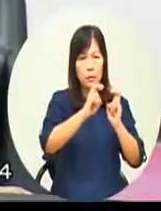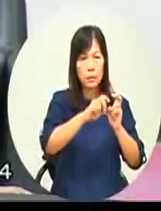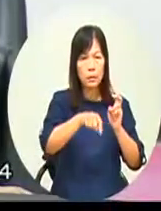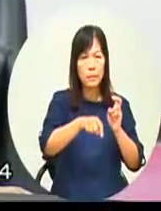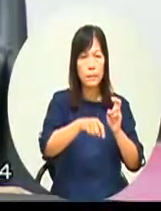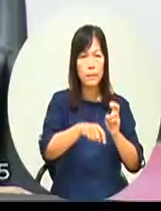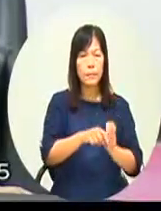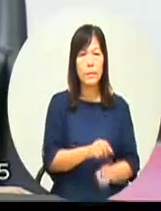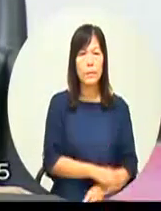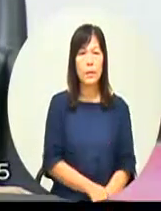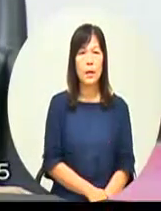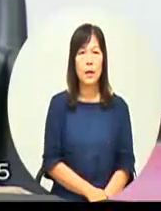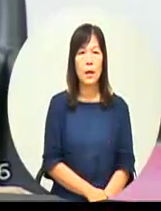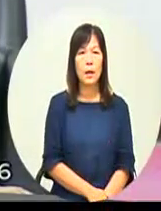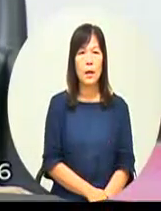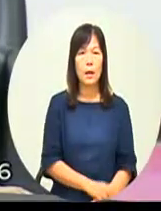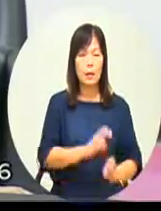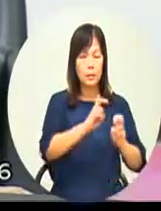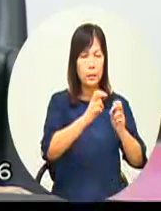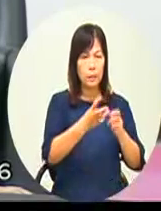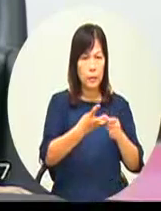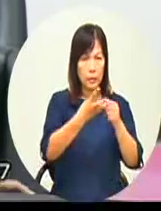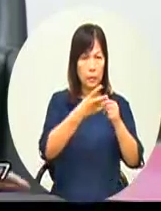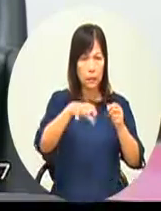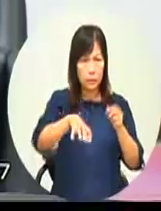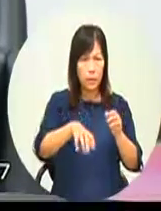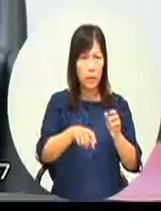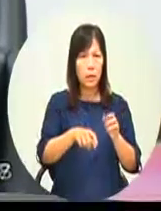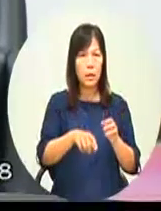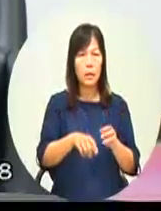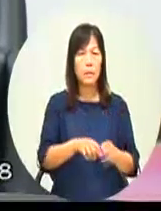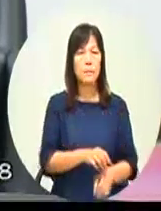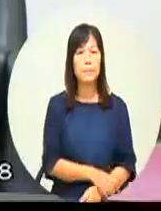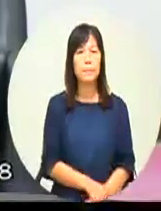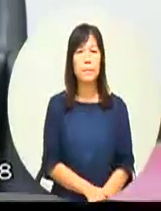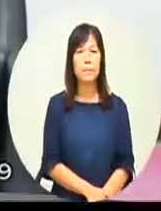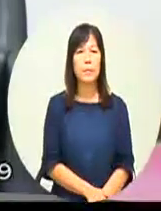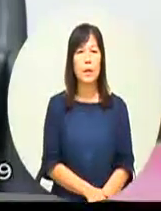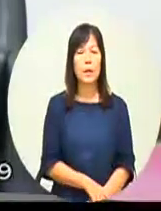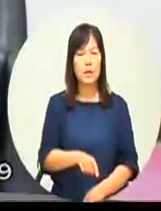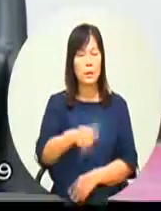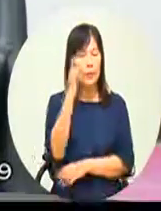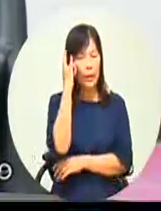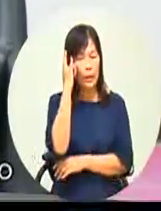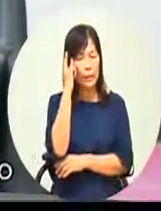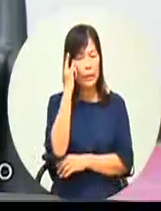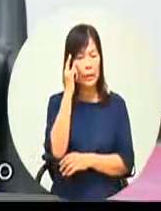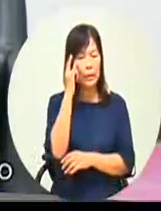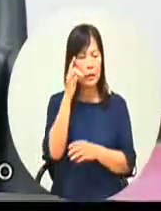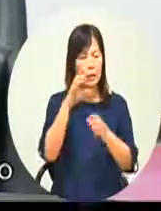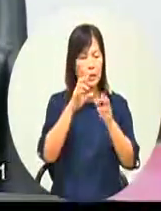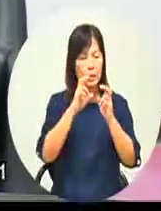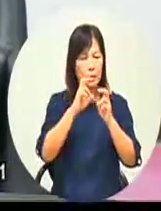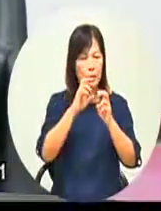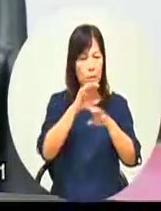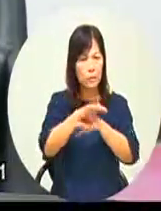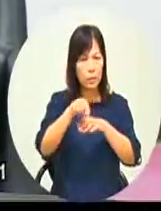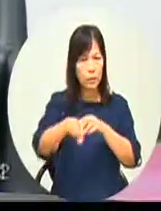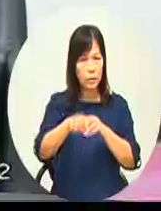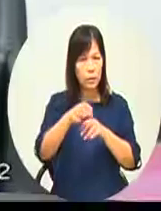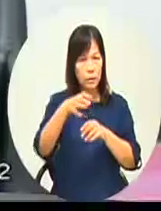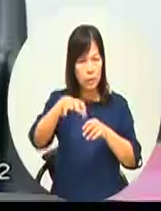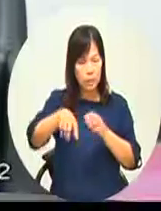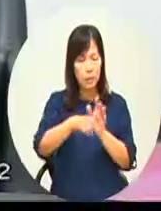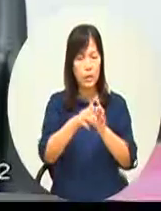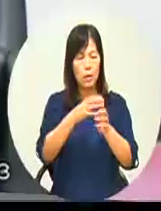捷运第四个一个站做了一个候车亭。大概是经费200万，这是中央补